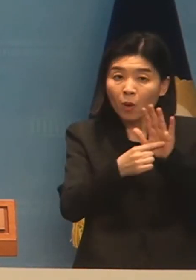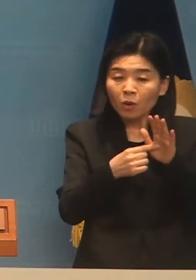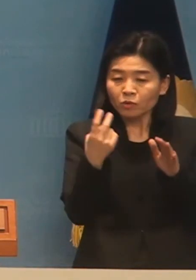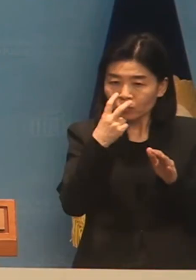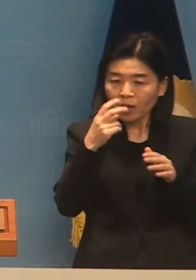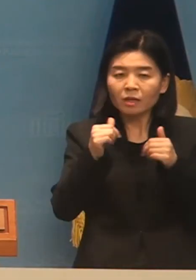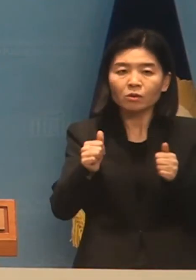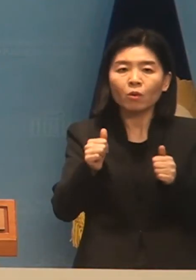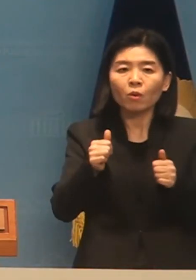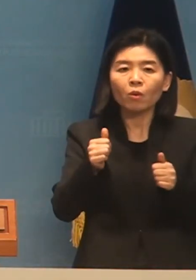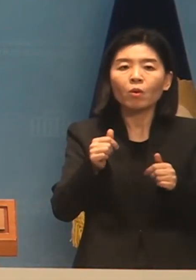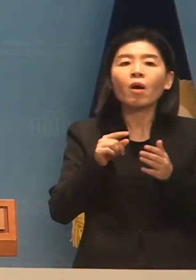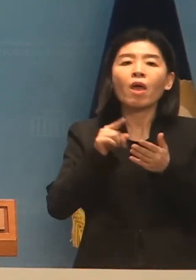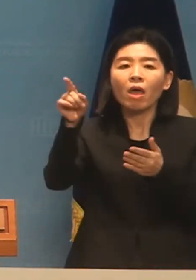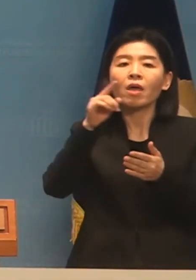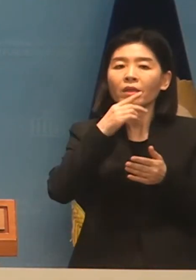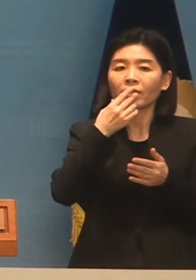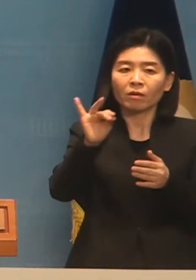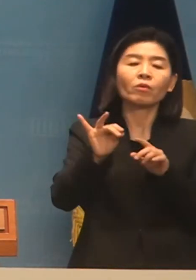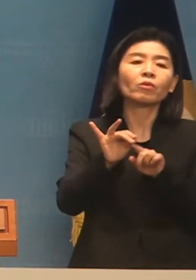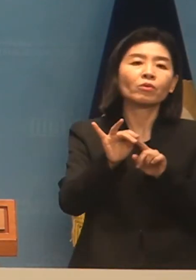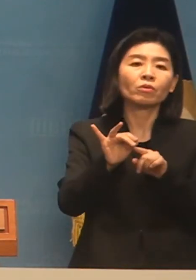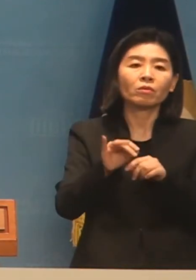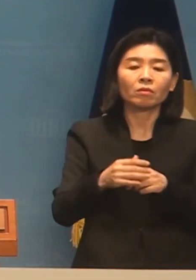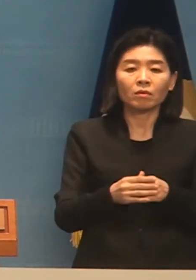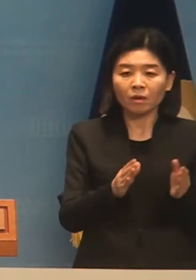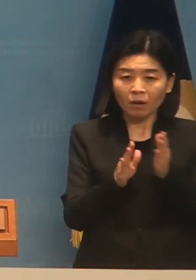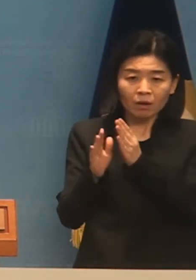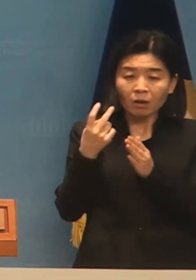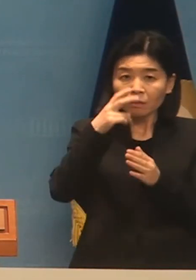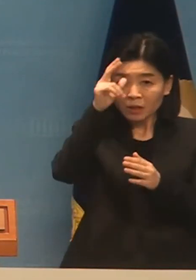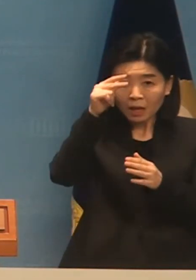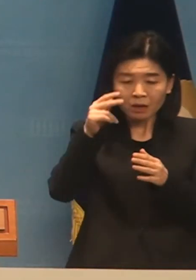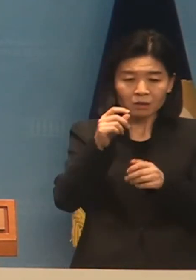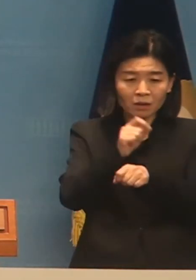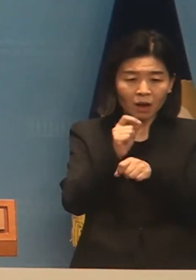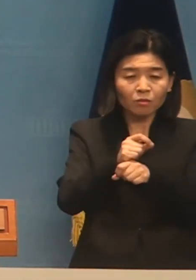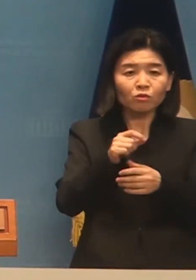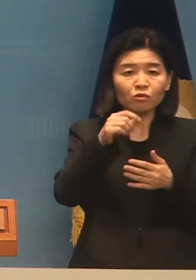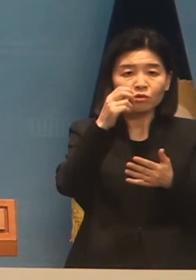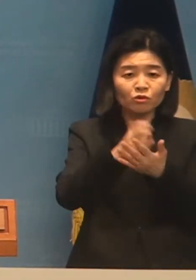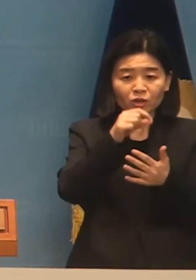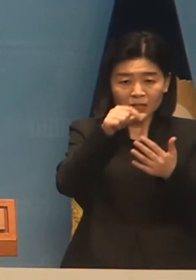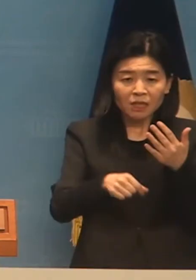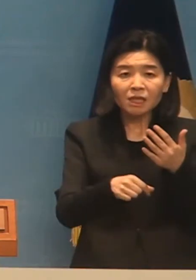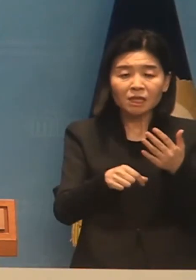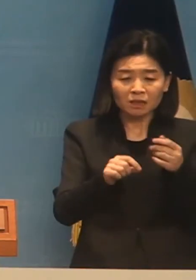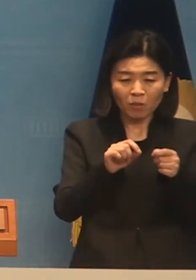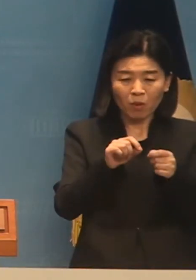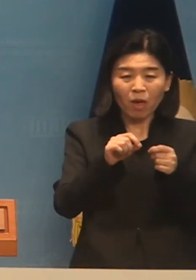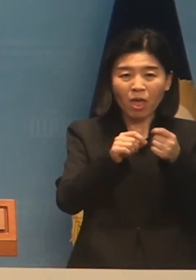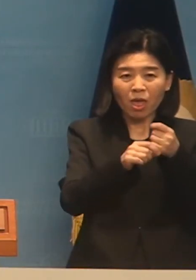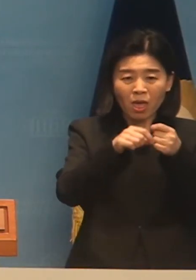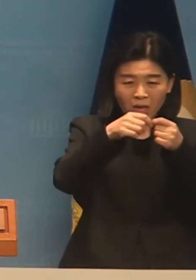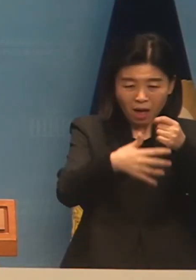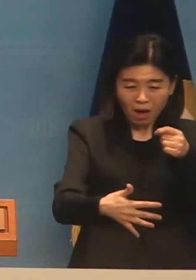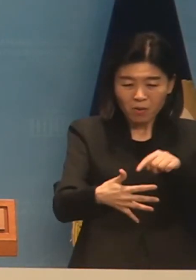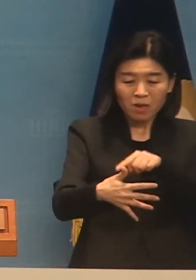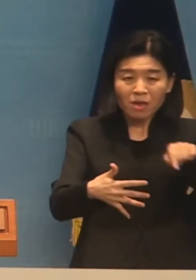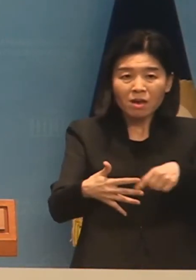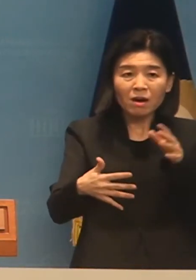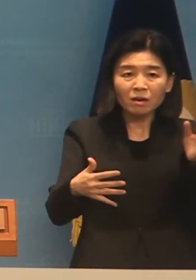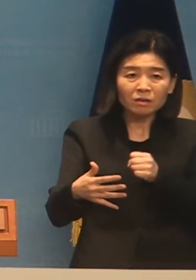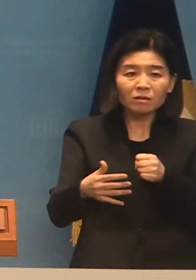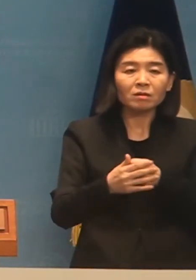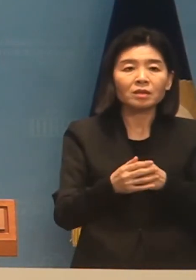마땅합니다. 그런데 검찰이 또다시 검찰 사무규칙이라는 하위 법령을 가지고 고발인이 20대